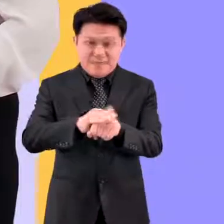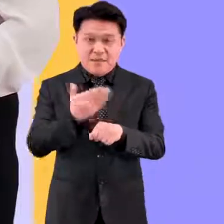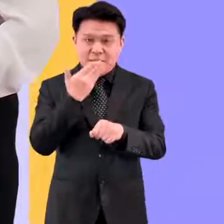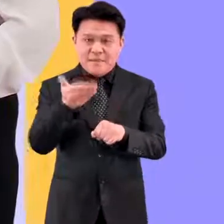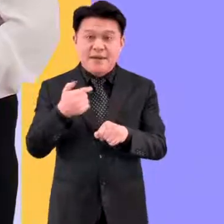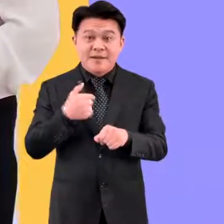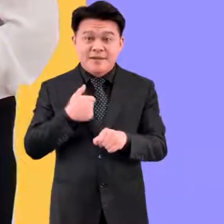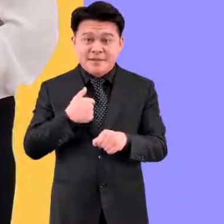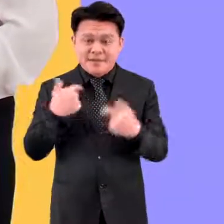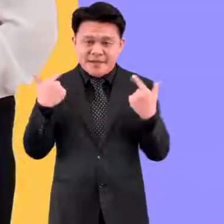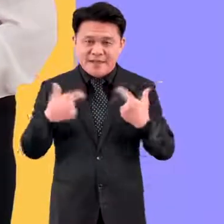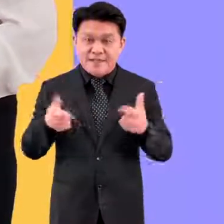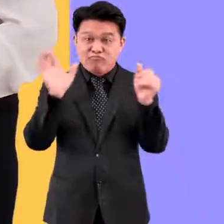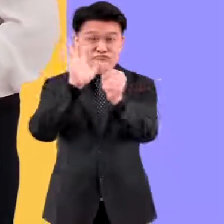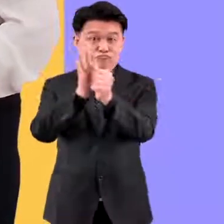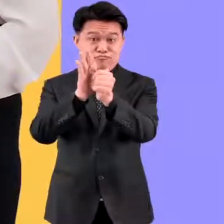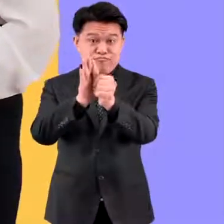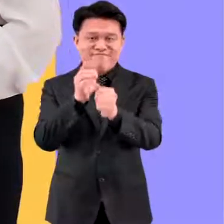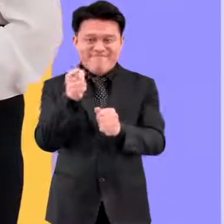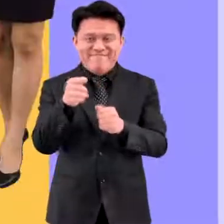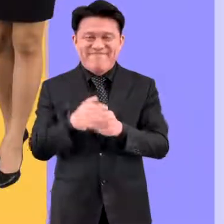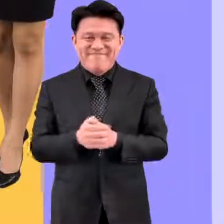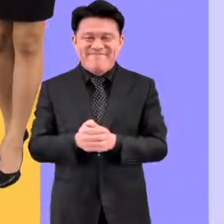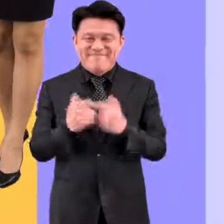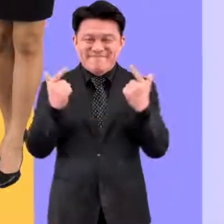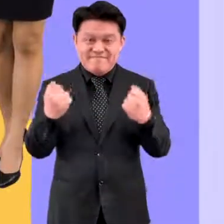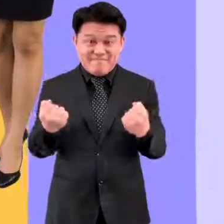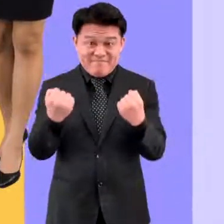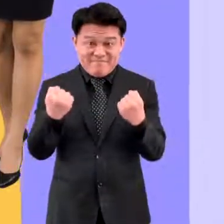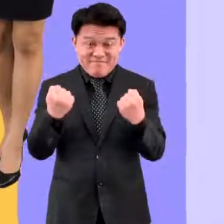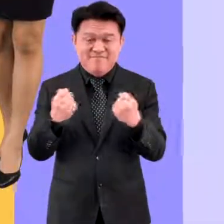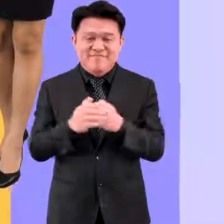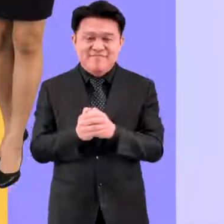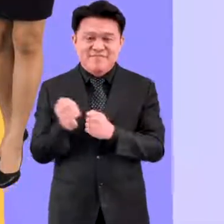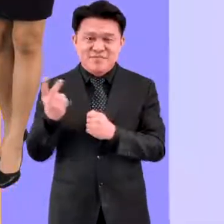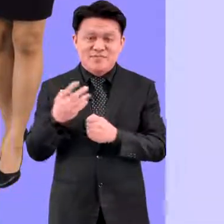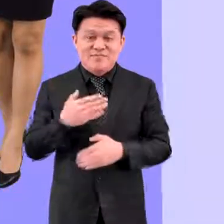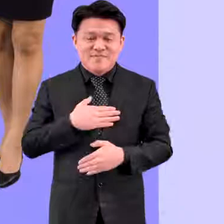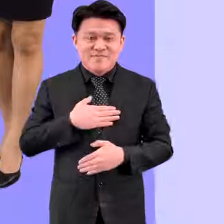잘 수행하시길 늘 응원하겠습니다. 항상 건강